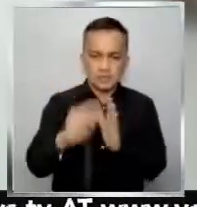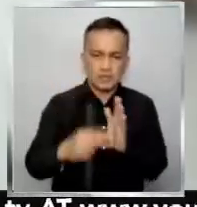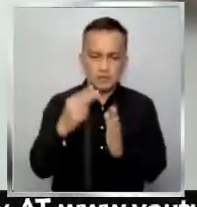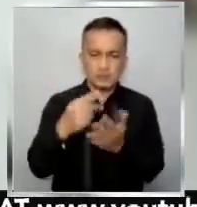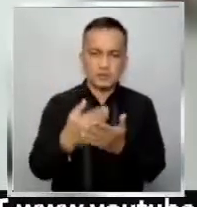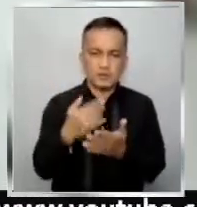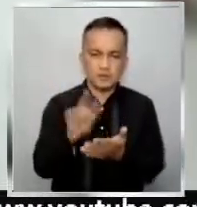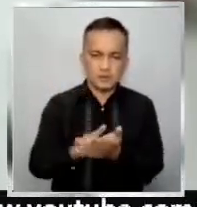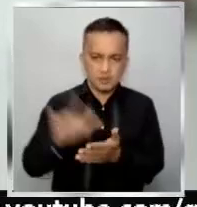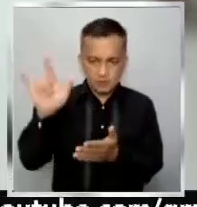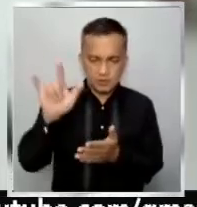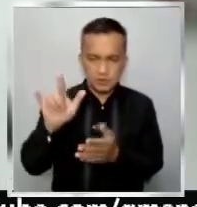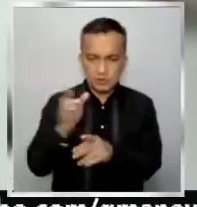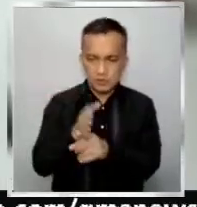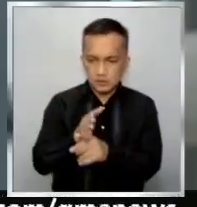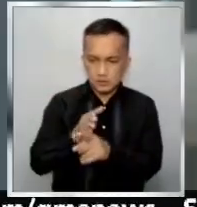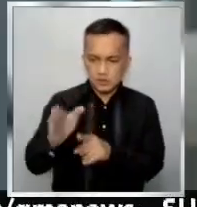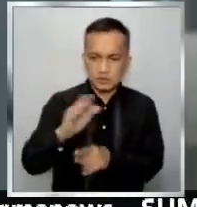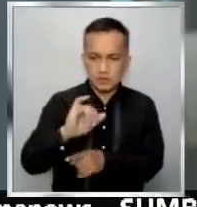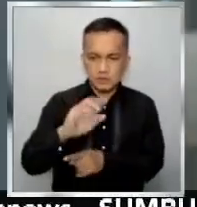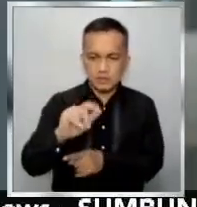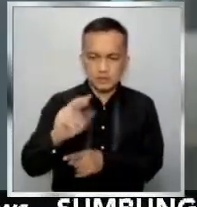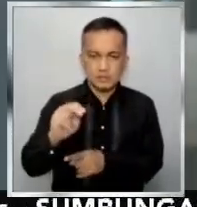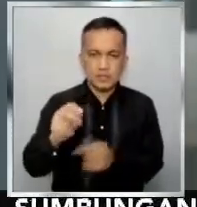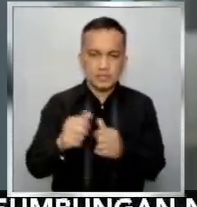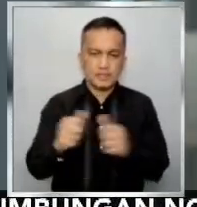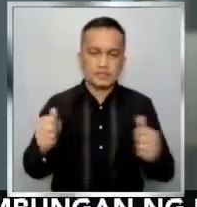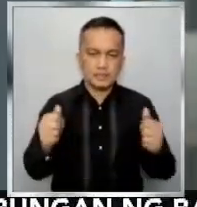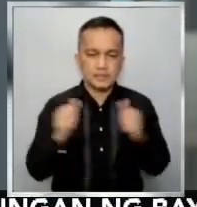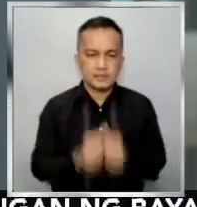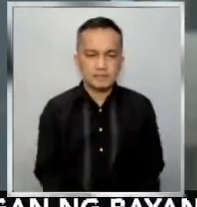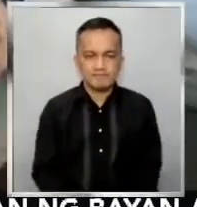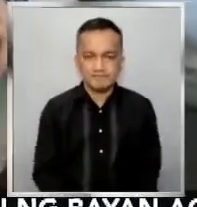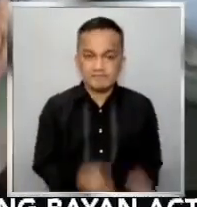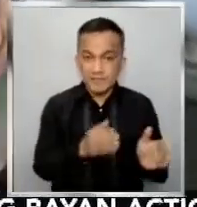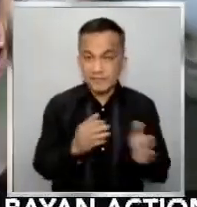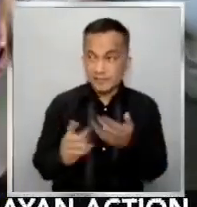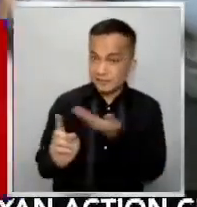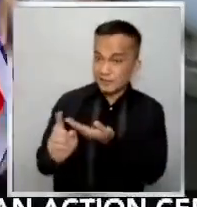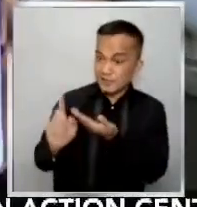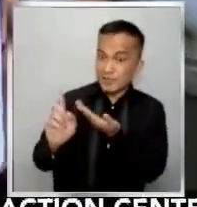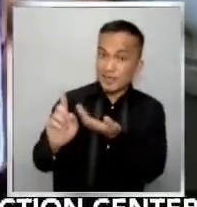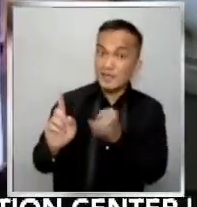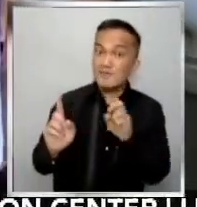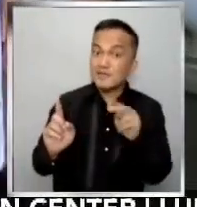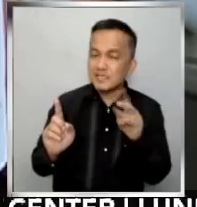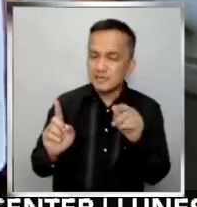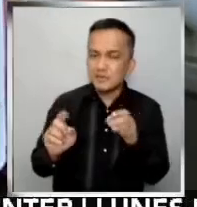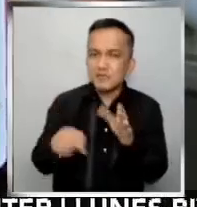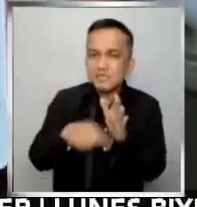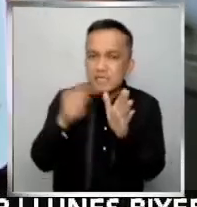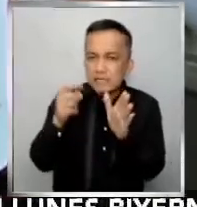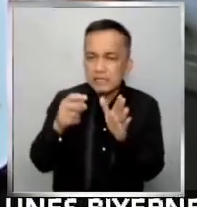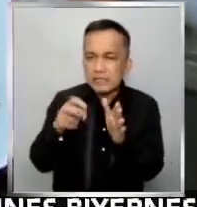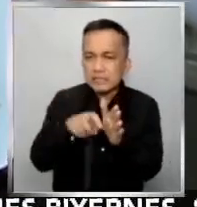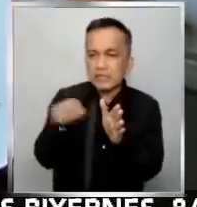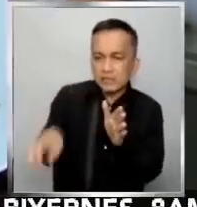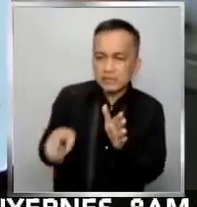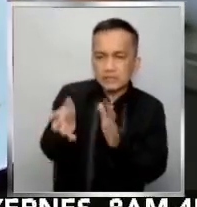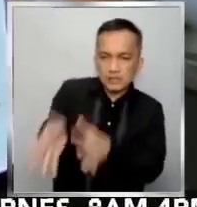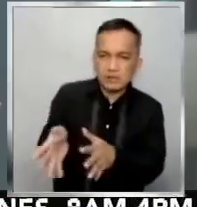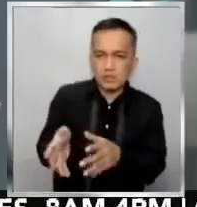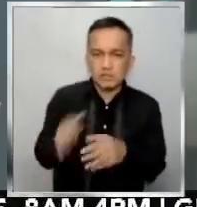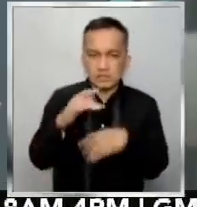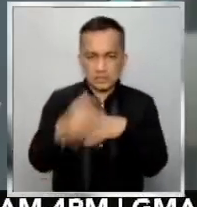at dumiretso na sa immigration area. Si Evangeline, minsan na raw na-offload kaya mas inagahan na ang pagpunta sa